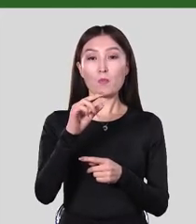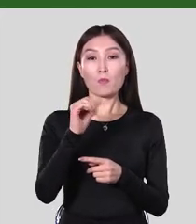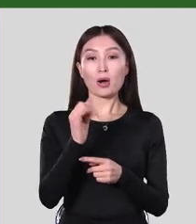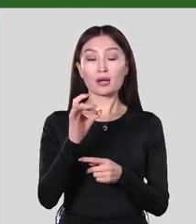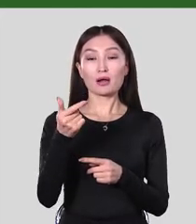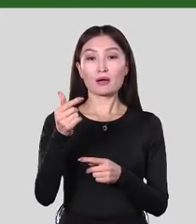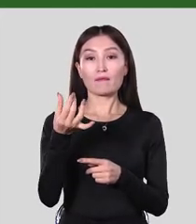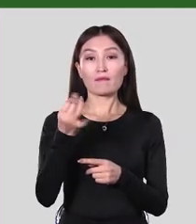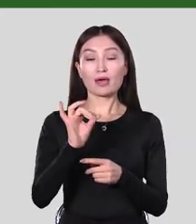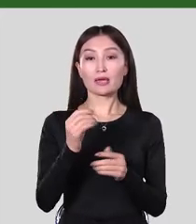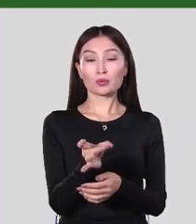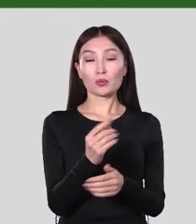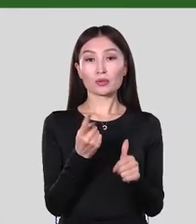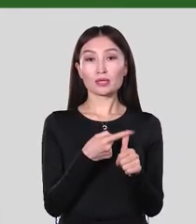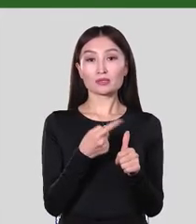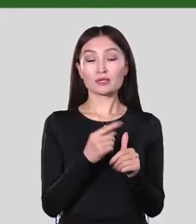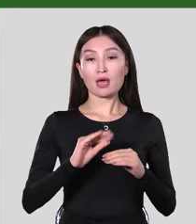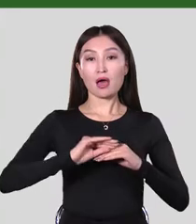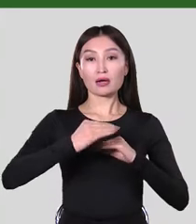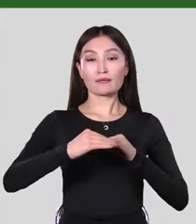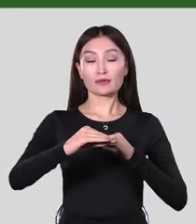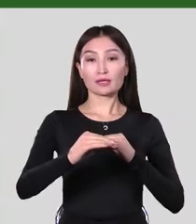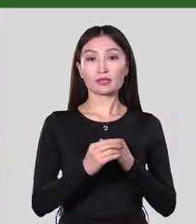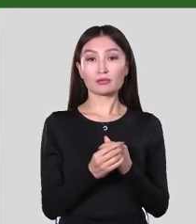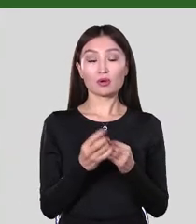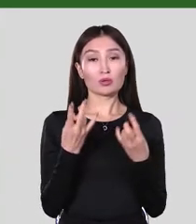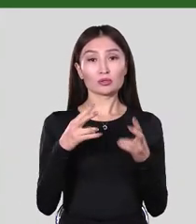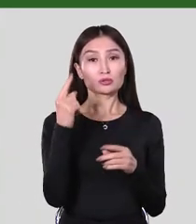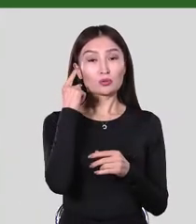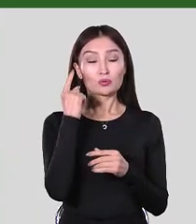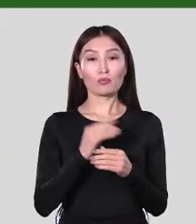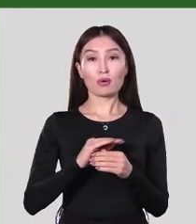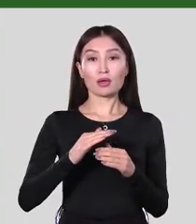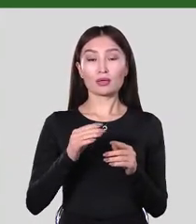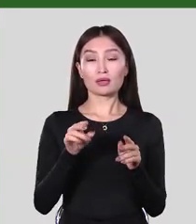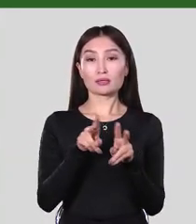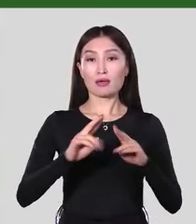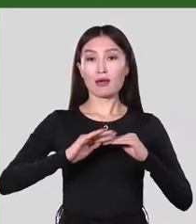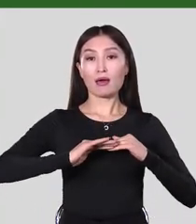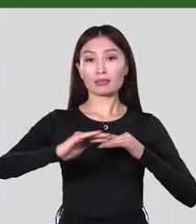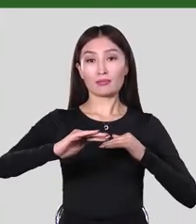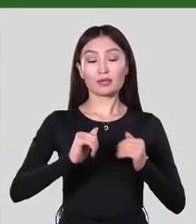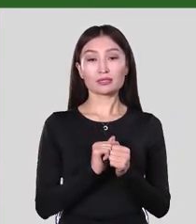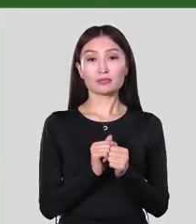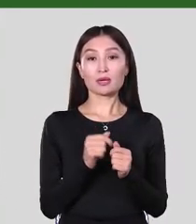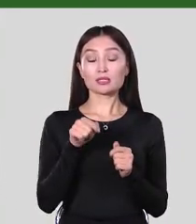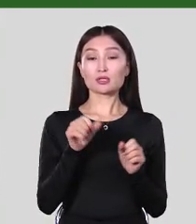размеру. Регион называется равнинным, но не нужно думать, что рельеф его однообразен.